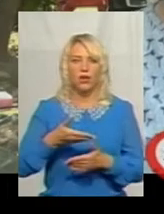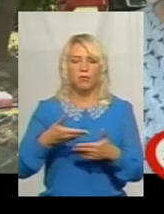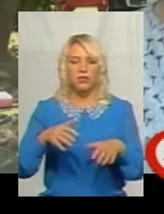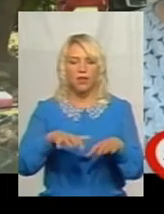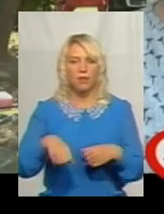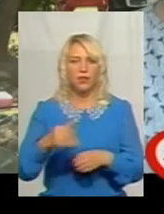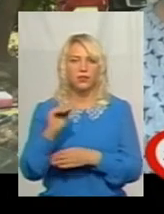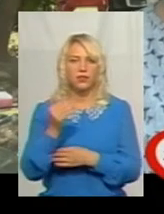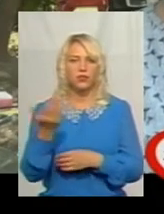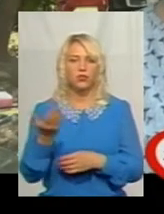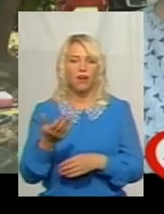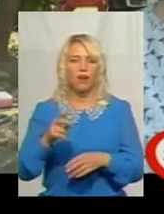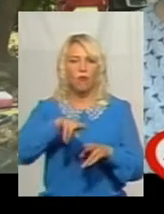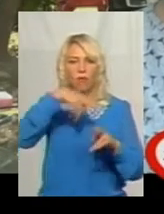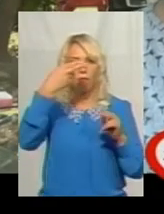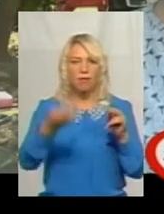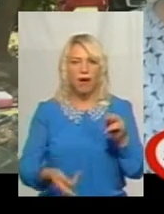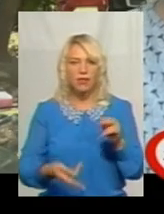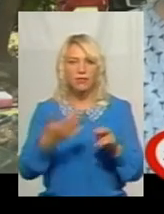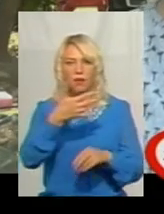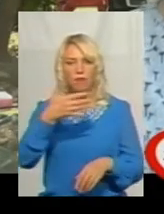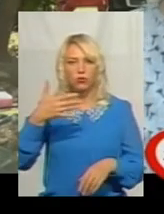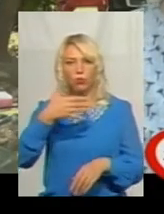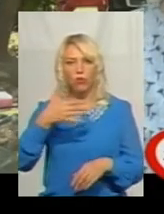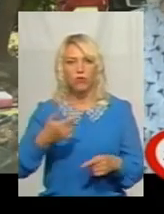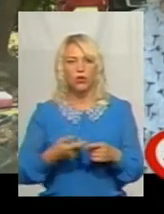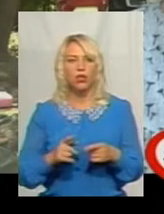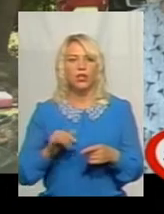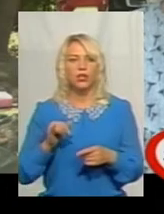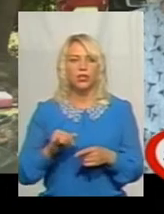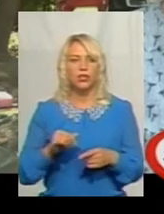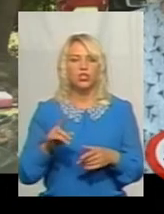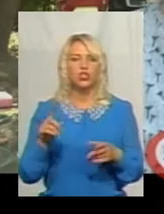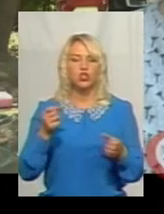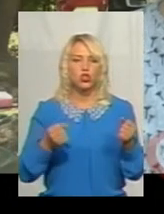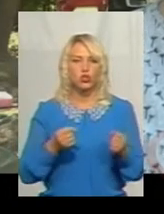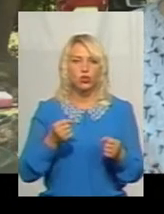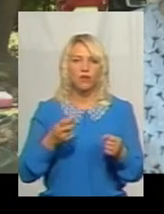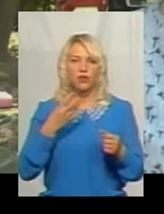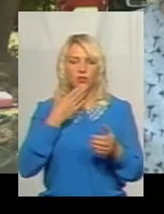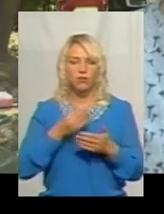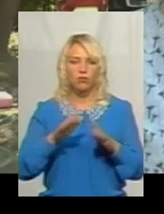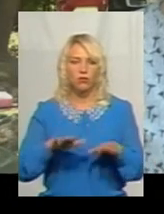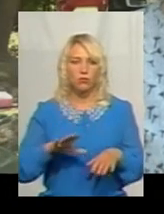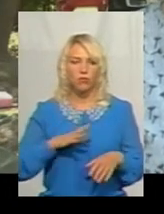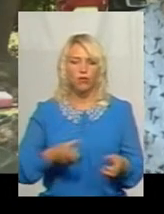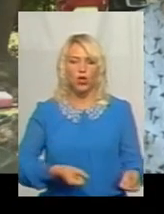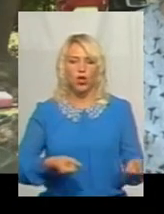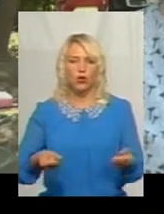з п'ятого етажа, з п'ятого поверху. То теж от зразу і шофер на своєму місці, бо зараз вже ноші нам